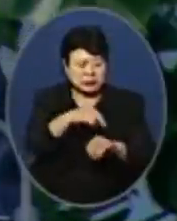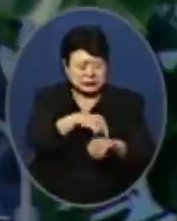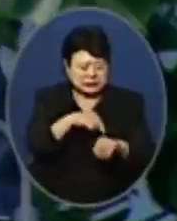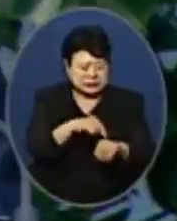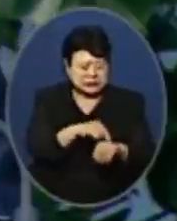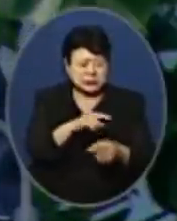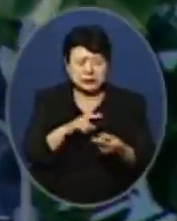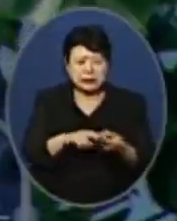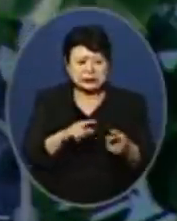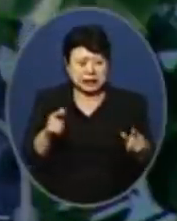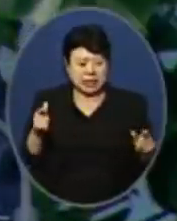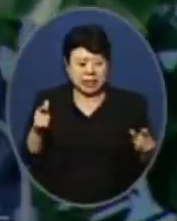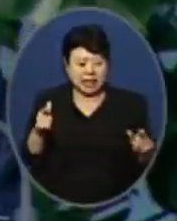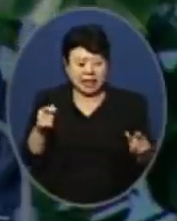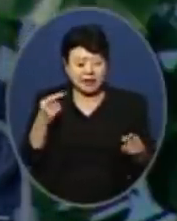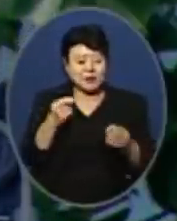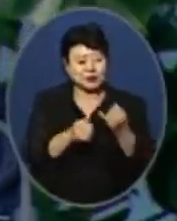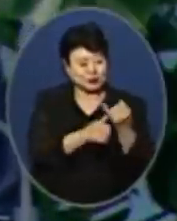안 맞더라고요.